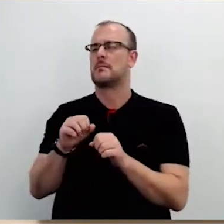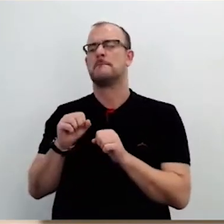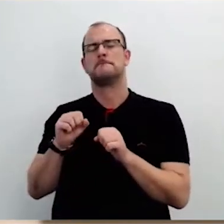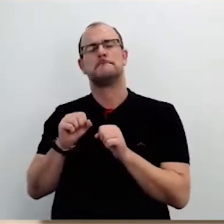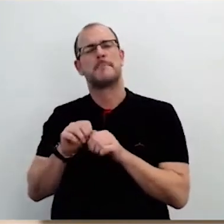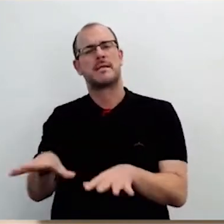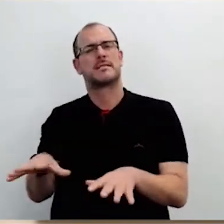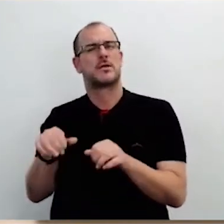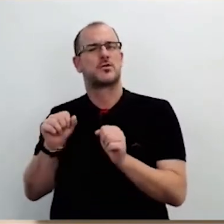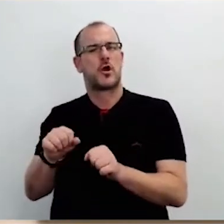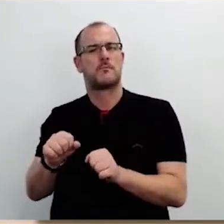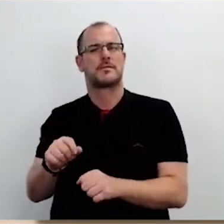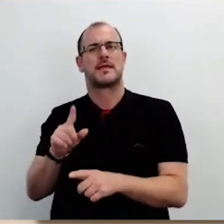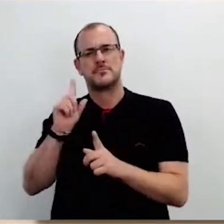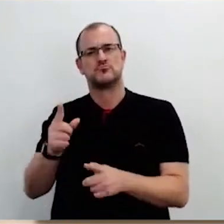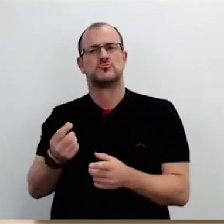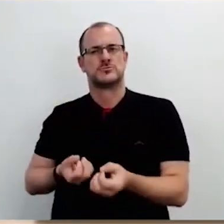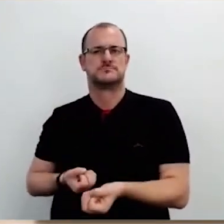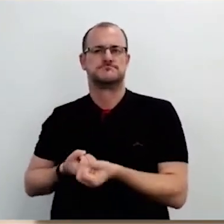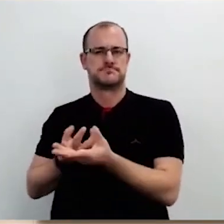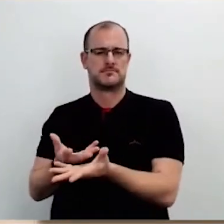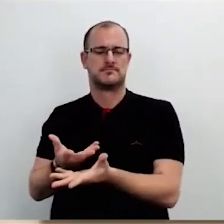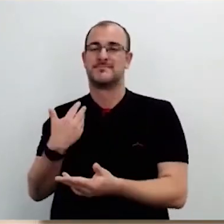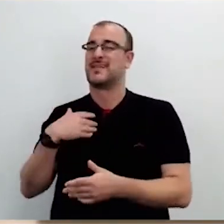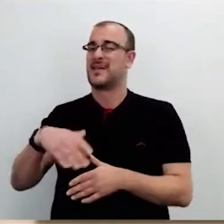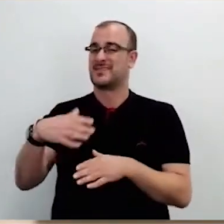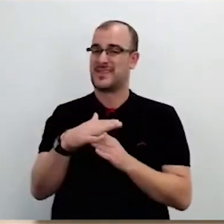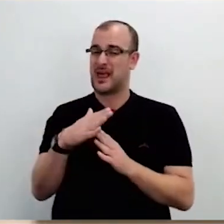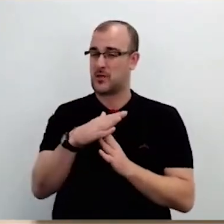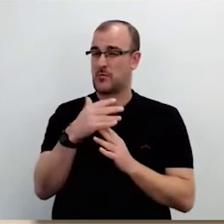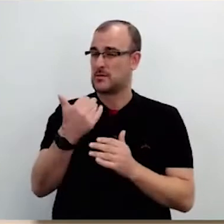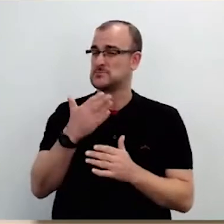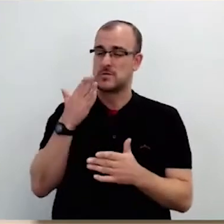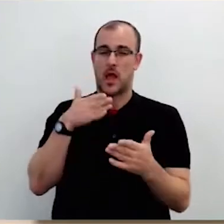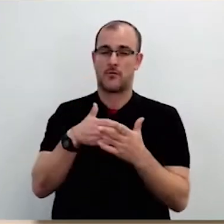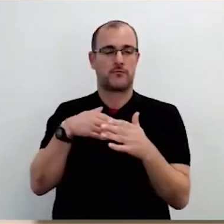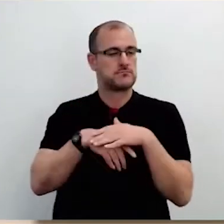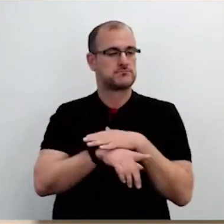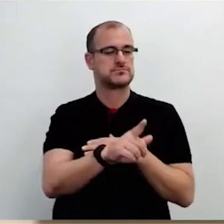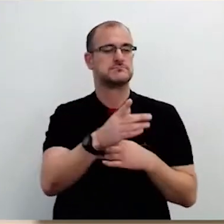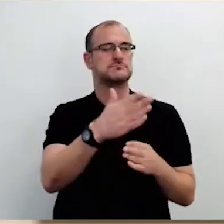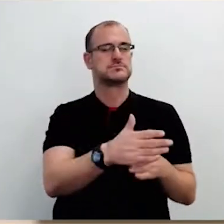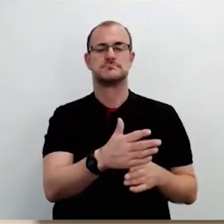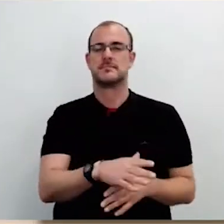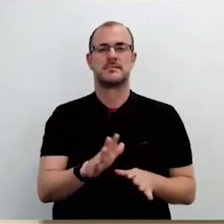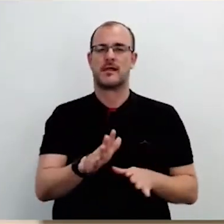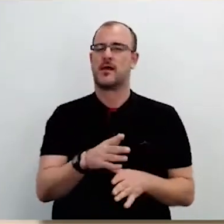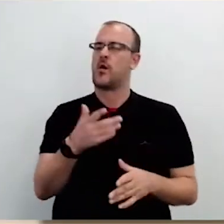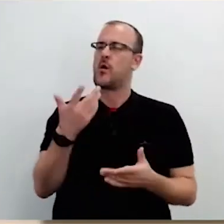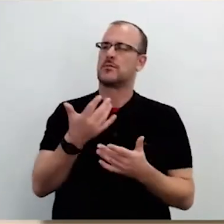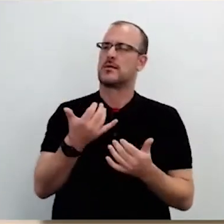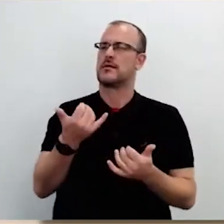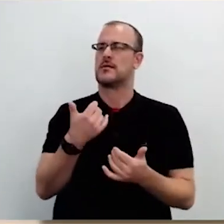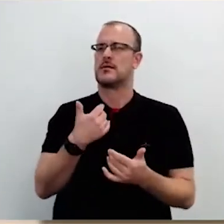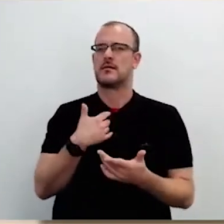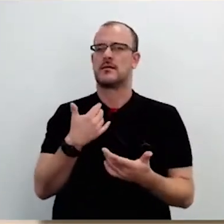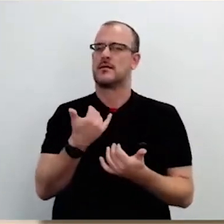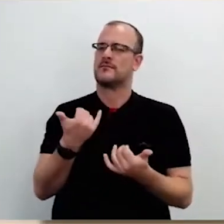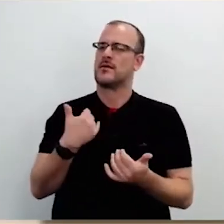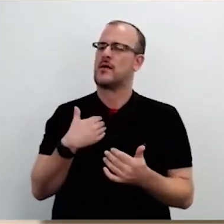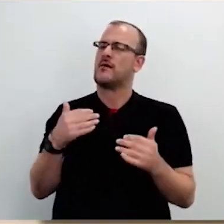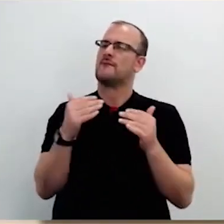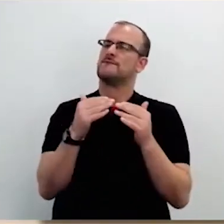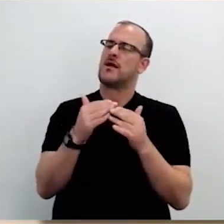Medienkompetenz mitzugestalten. Die Telekom hört nicht auf beim Zugang, sie hört nicht auf bei der